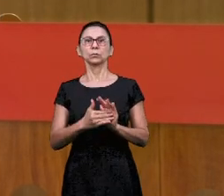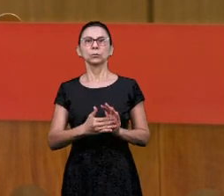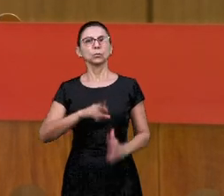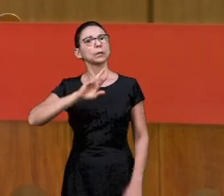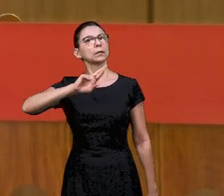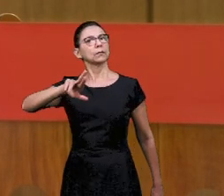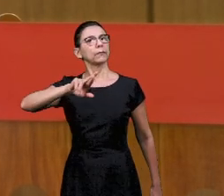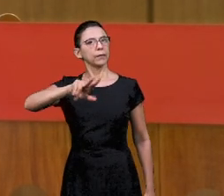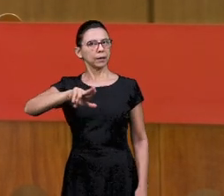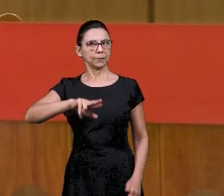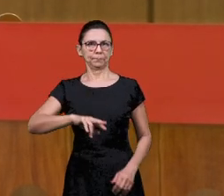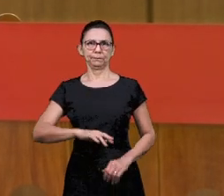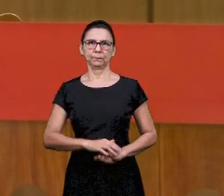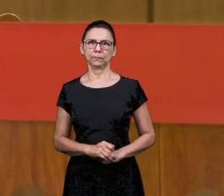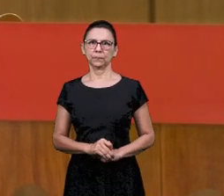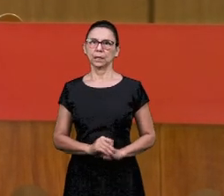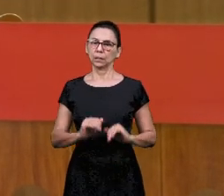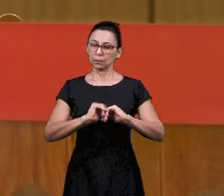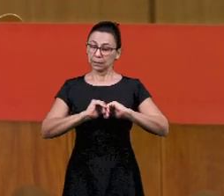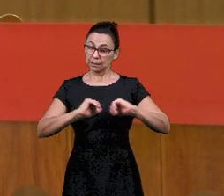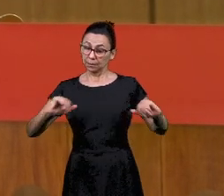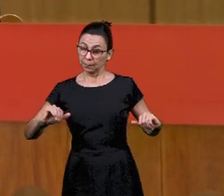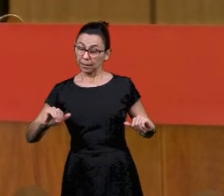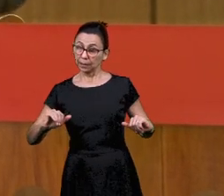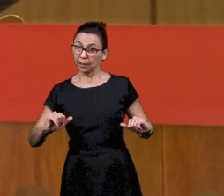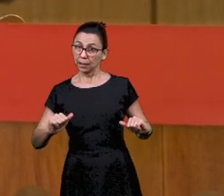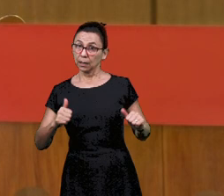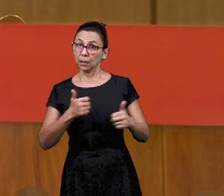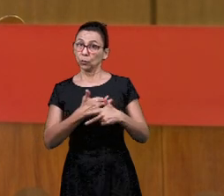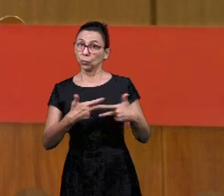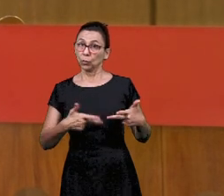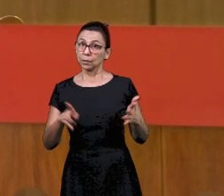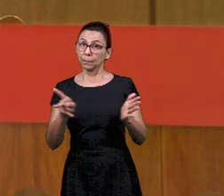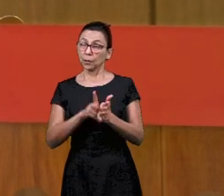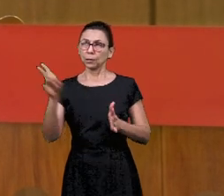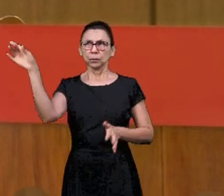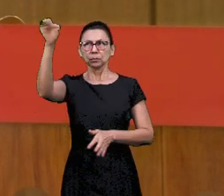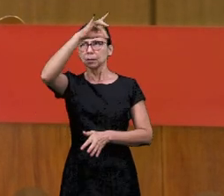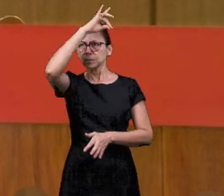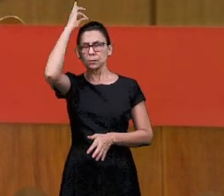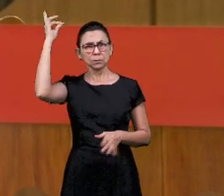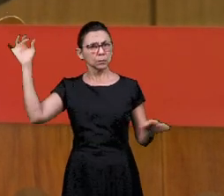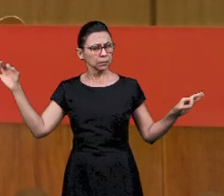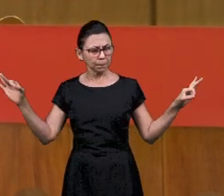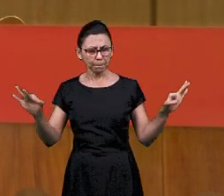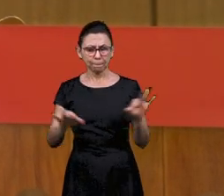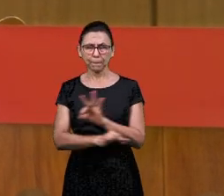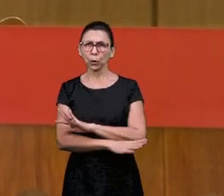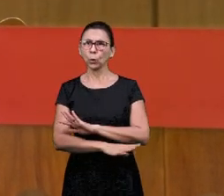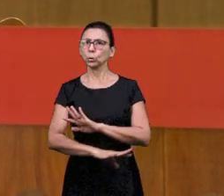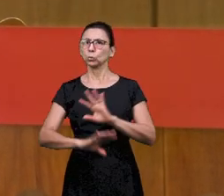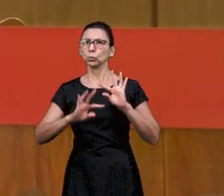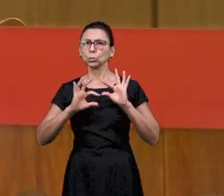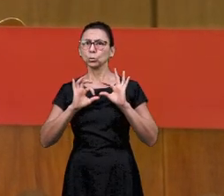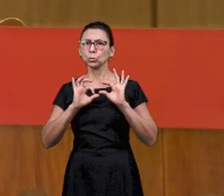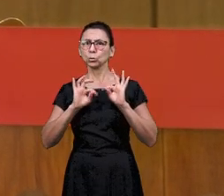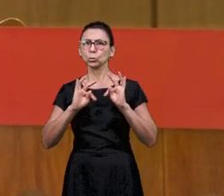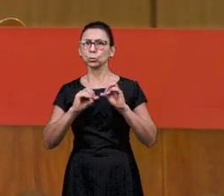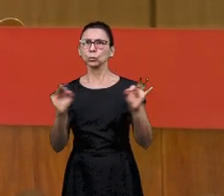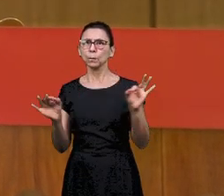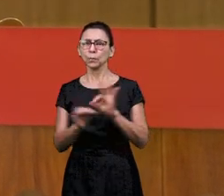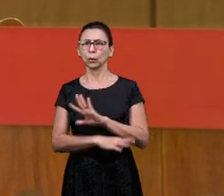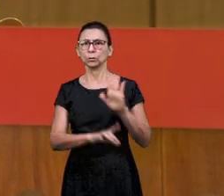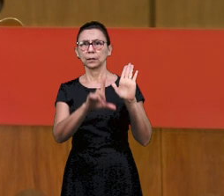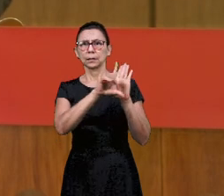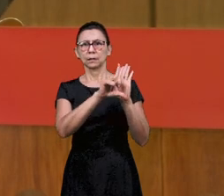Donc, ce qui a de l'esprit doit être de l'esprit, et c'est de l'esprit. Donc, les lois sont établies. Il n'y a pas deux lois. Donc,